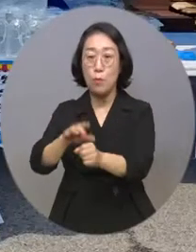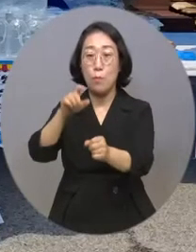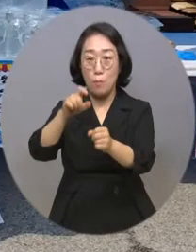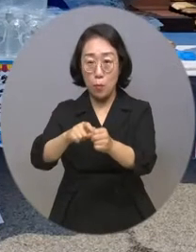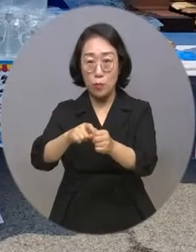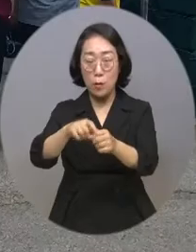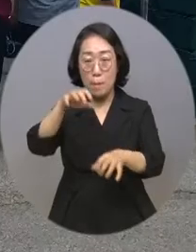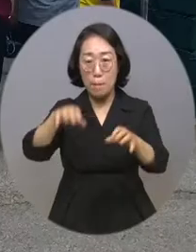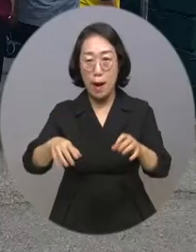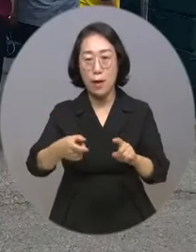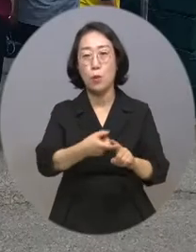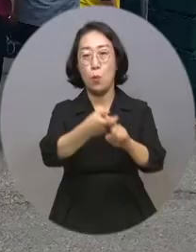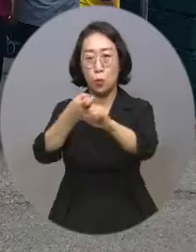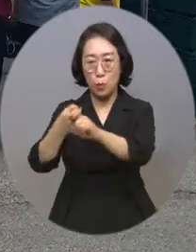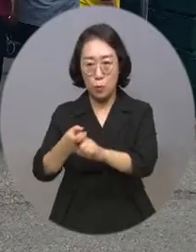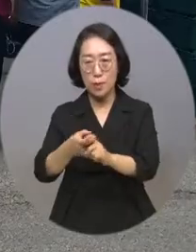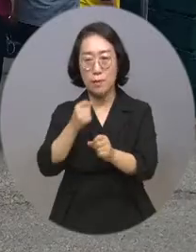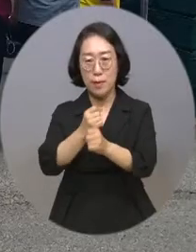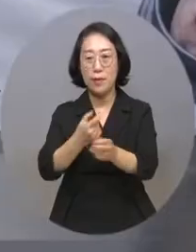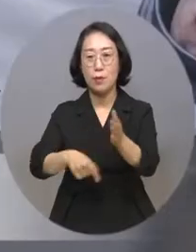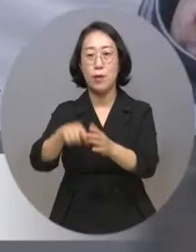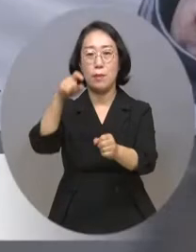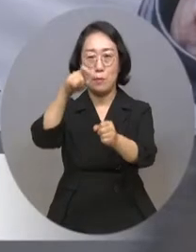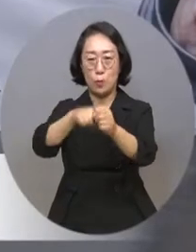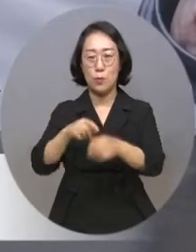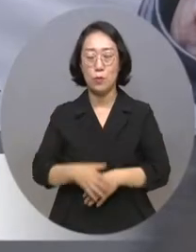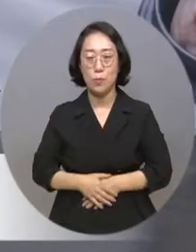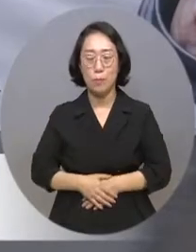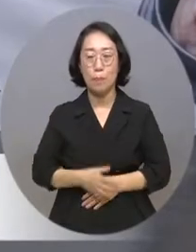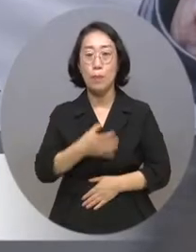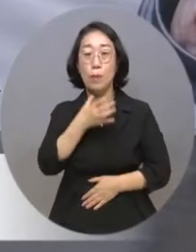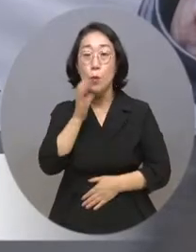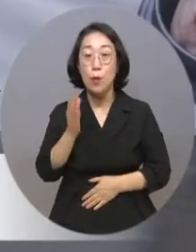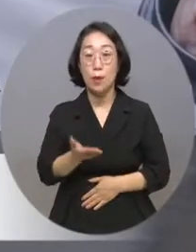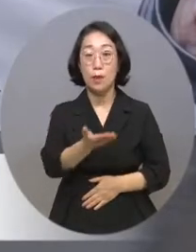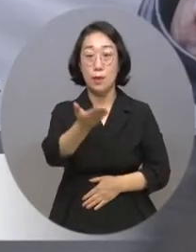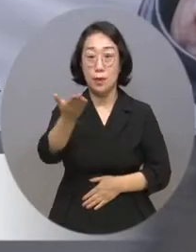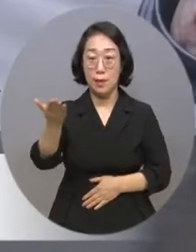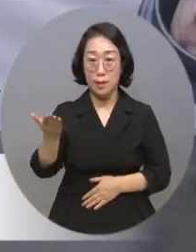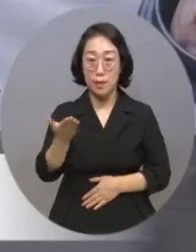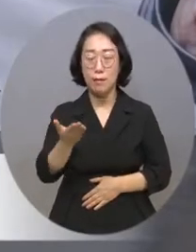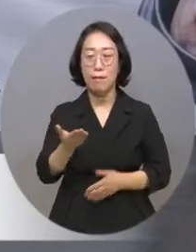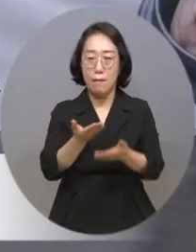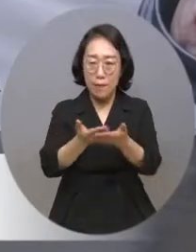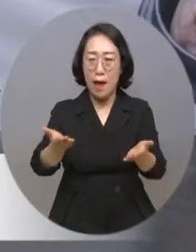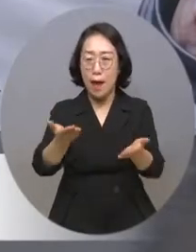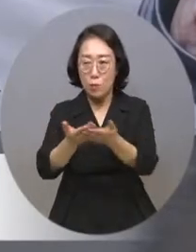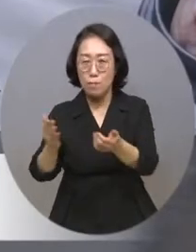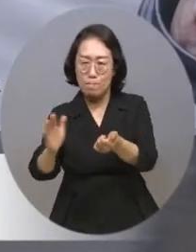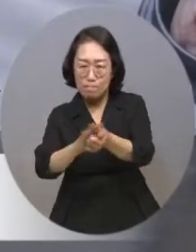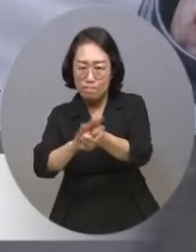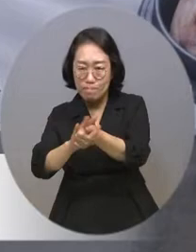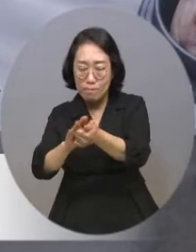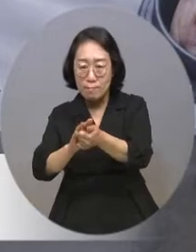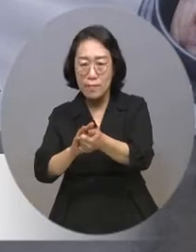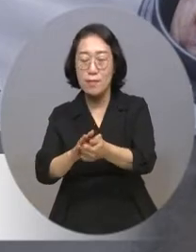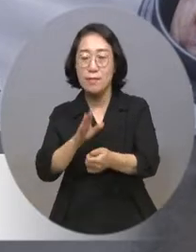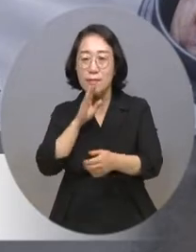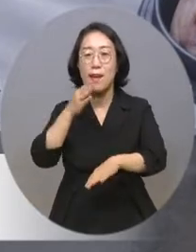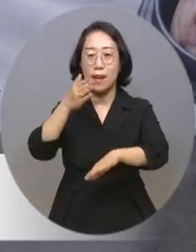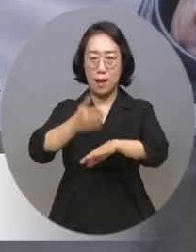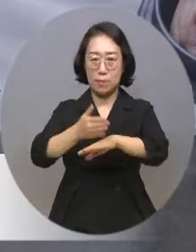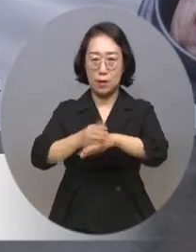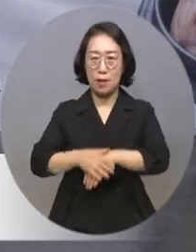마을 공동체를 만들기 위해 추진했습니다. 어르신들을 위해서 이렇게 나눔 행사를 하는 데 대해서 깊이 감사를